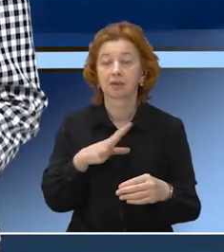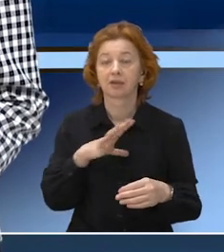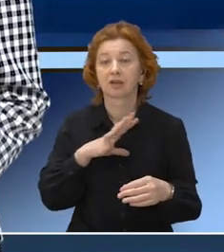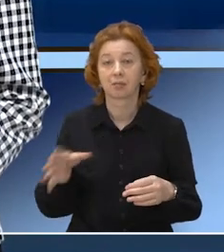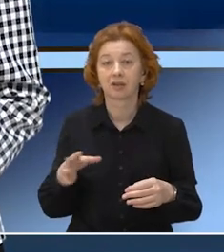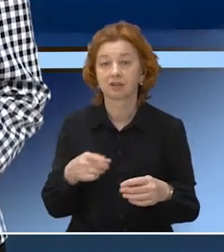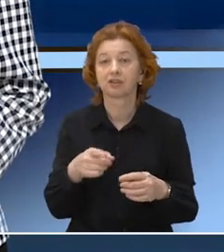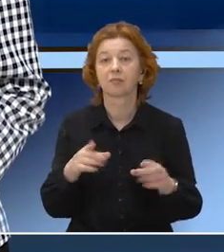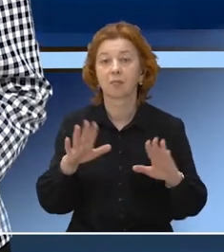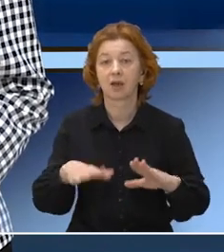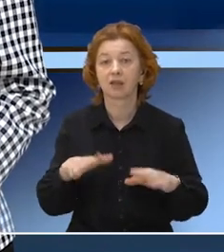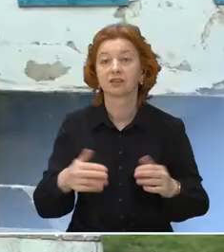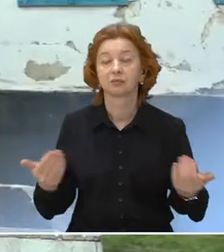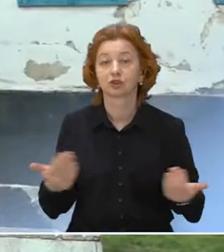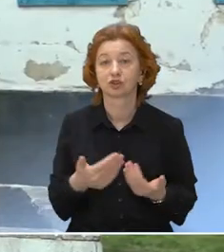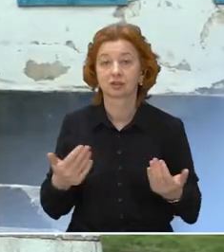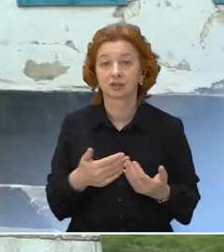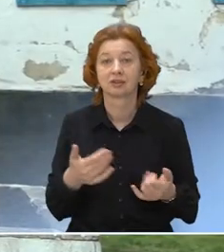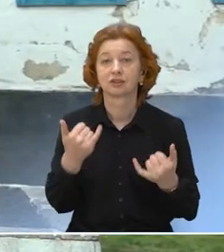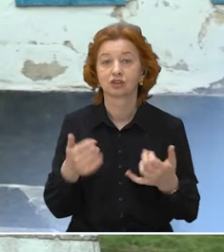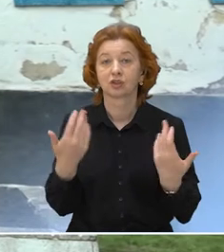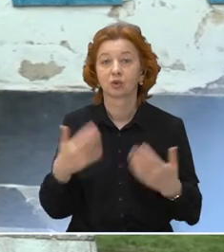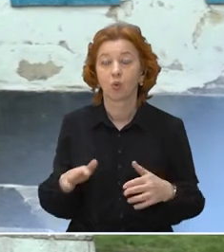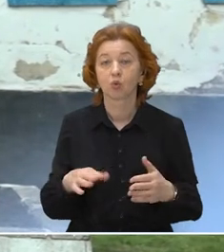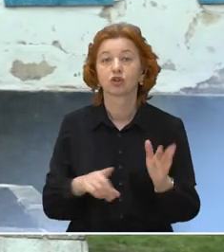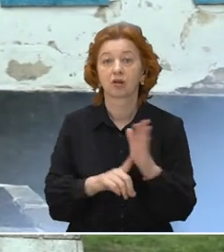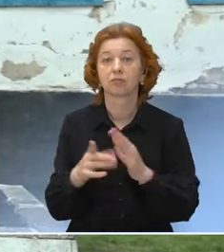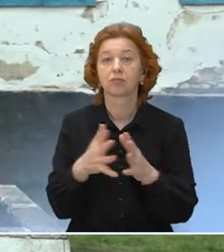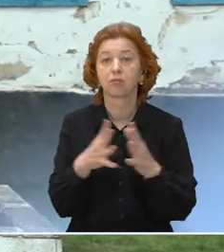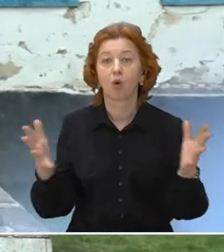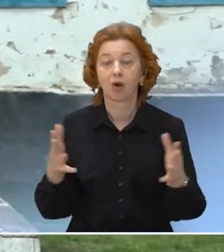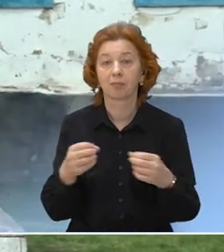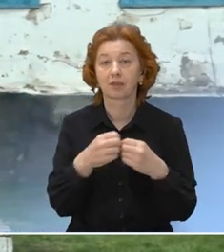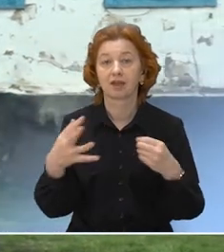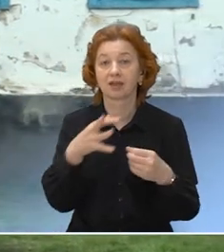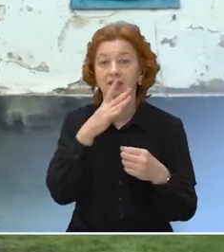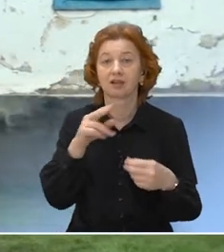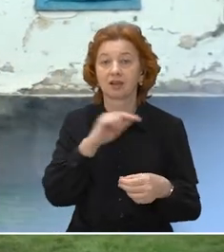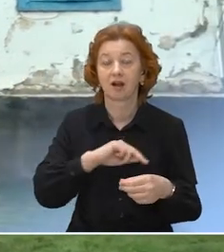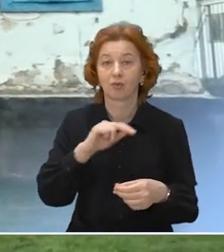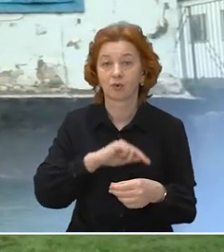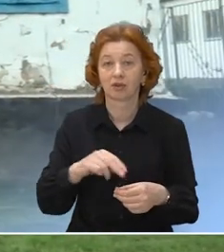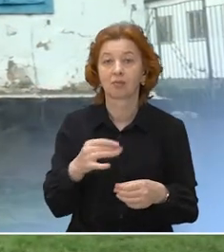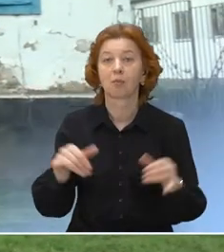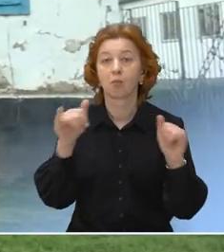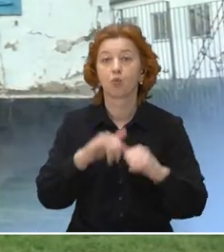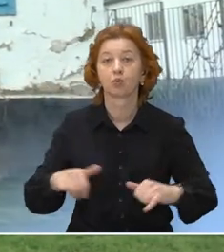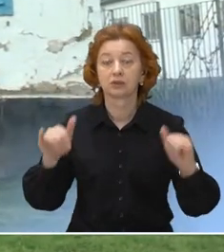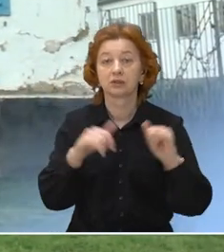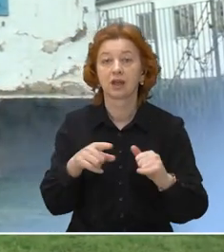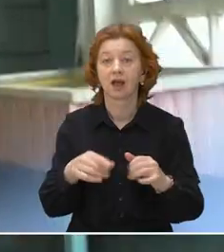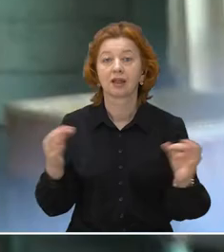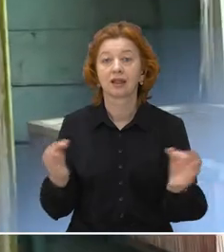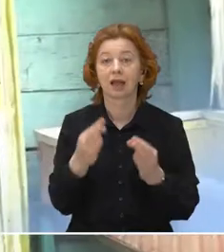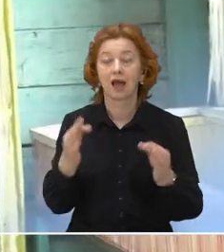не быть, решать местным жителям. Музей в селе Летник не функционирует уже более 15 лет. Поскольку официально музеем